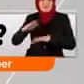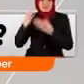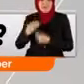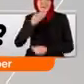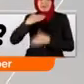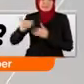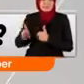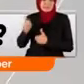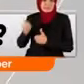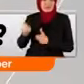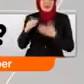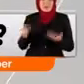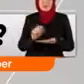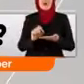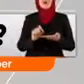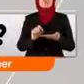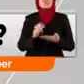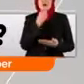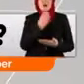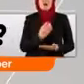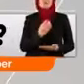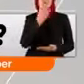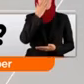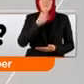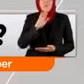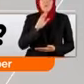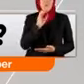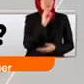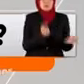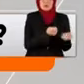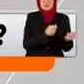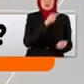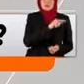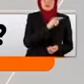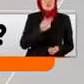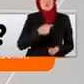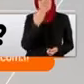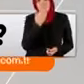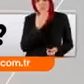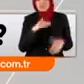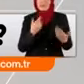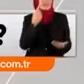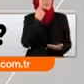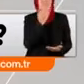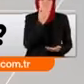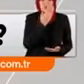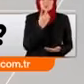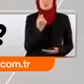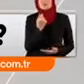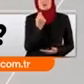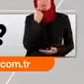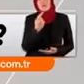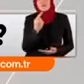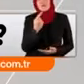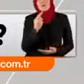Sandığı'ndan ama memur olma da bir kadroya geçmeden öğretmenlik yapıyorsa herhangi bir özel okulda ya da devlet okulunda ücretli